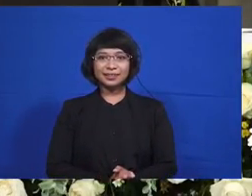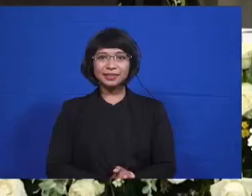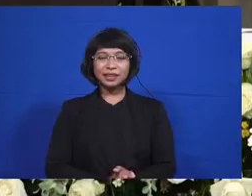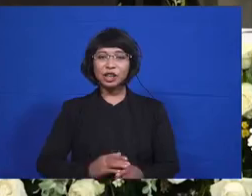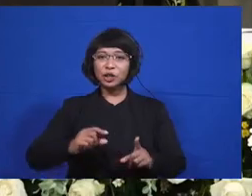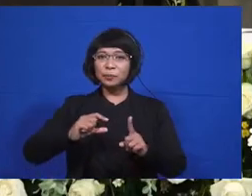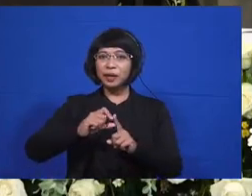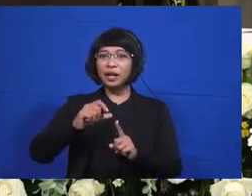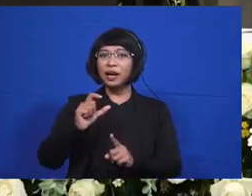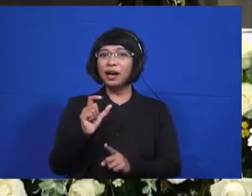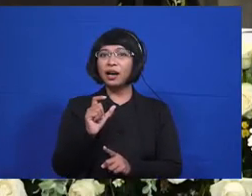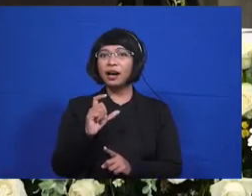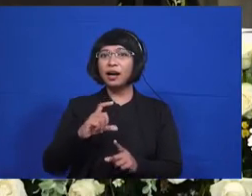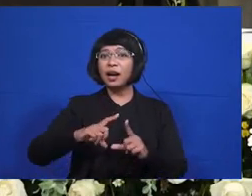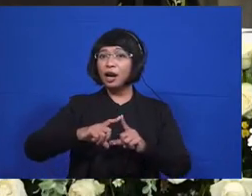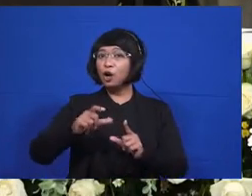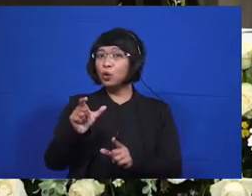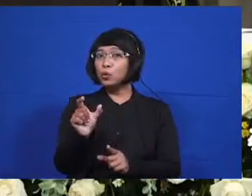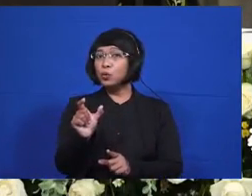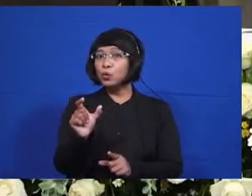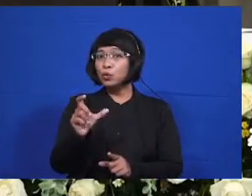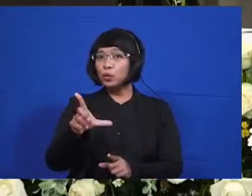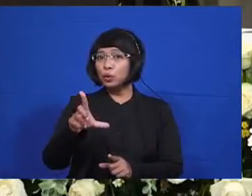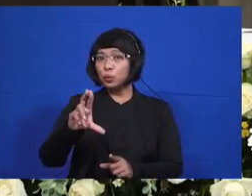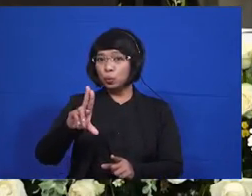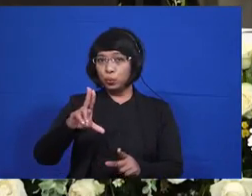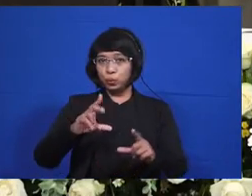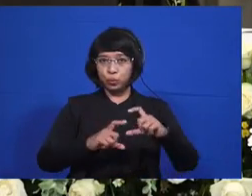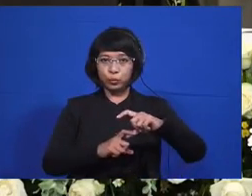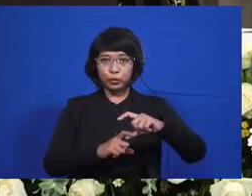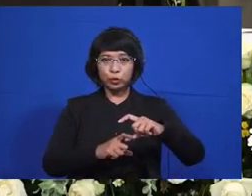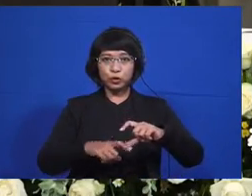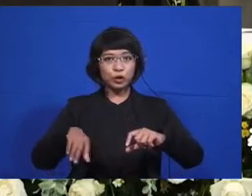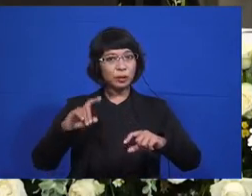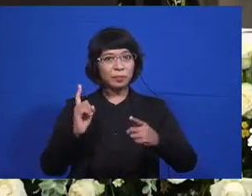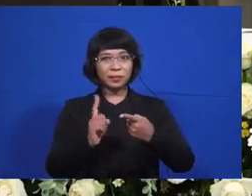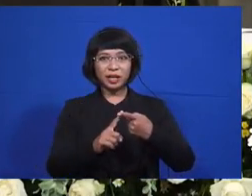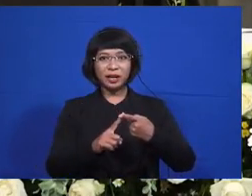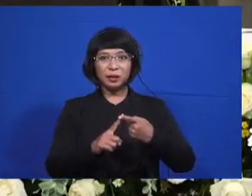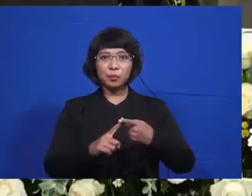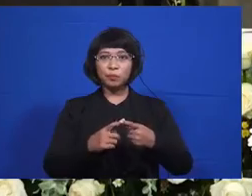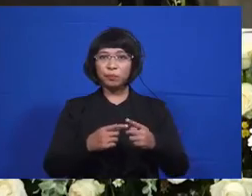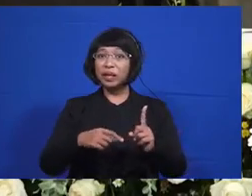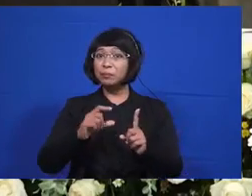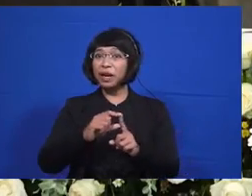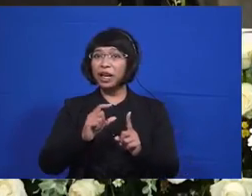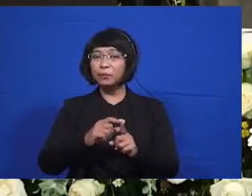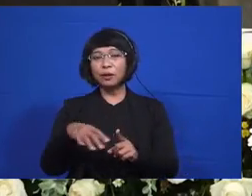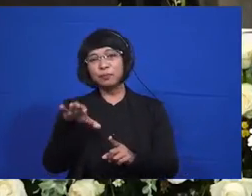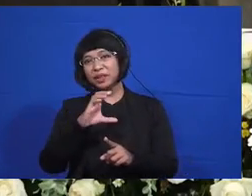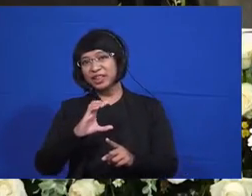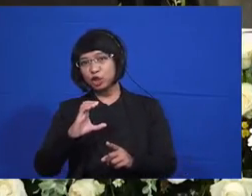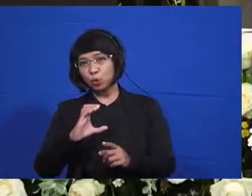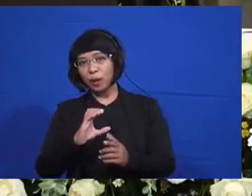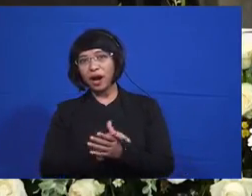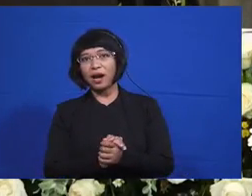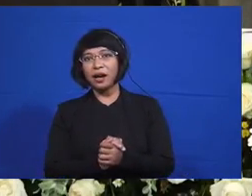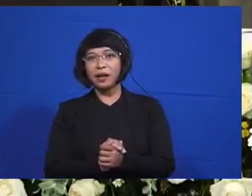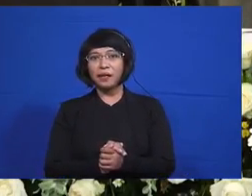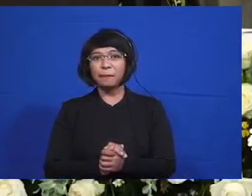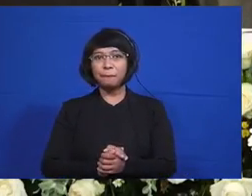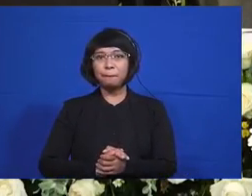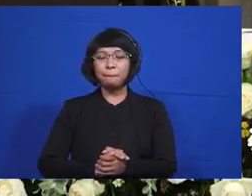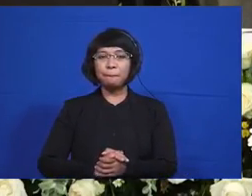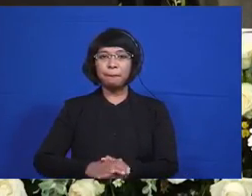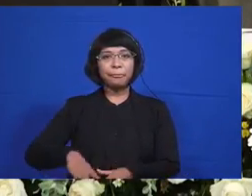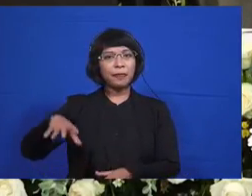Paulus dalam bacaan yang kedua mengungkapkan semangatnya, pengalamannya, bagaimana dia mencoba untuk menanggapi